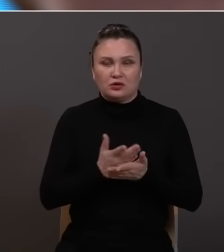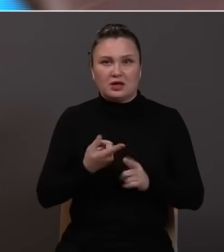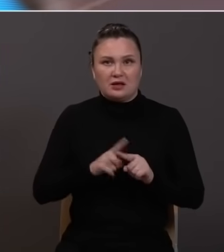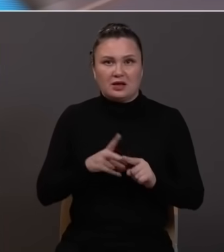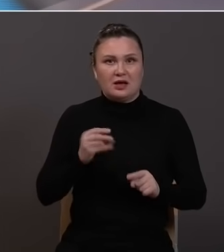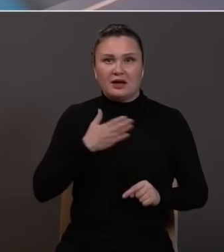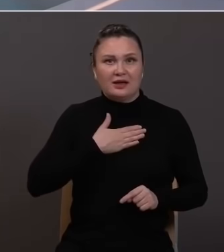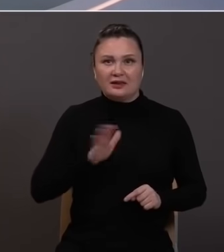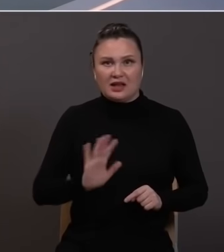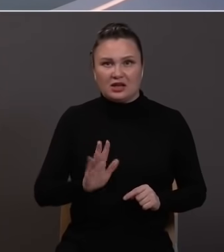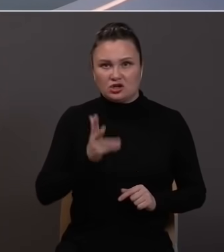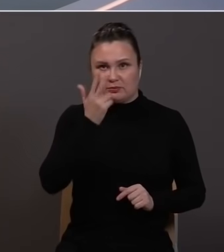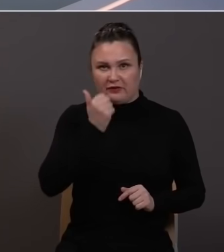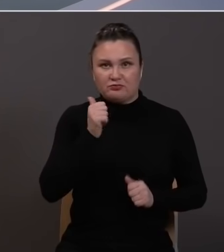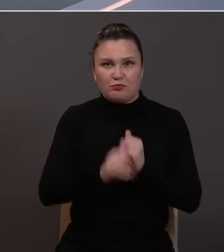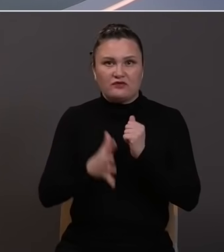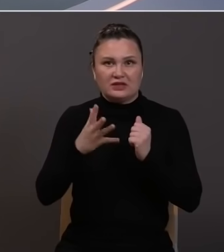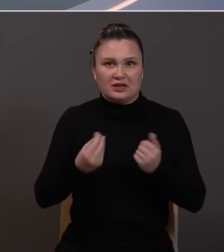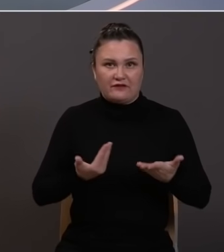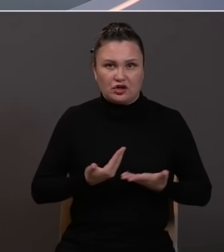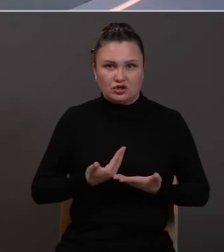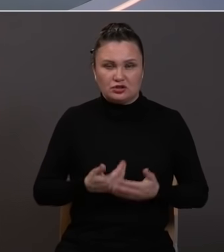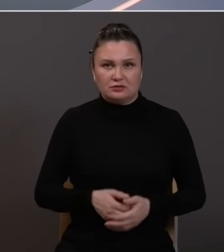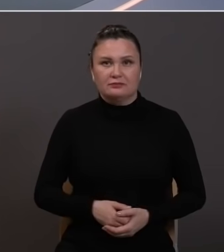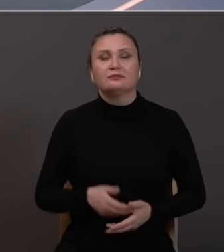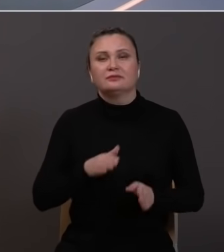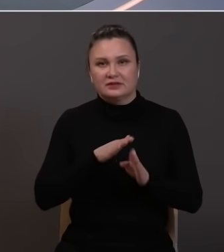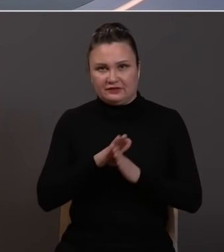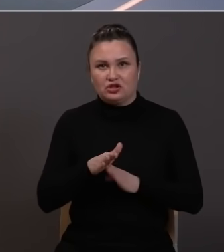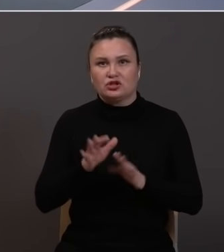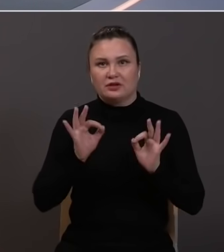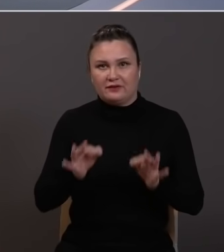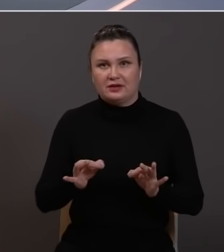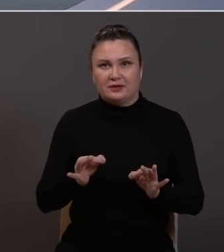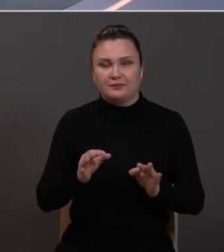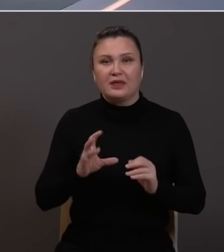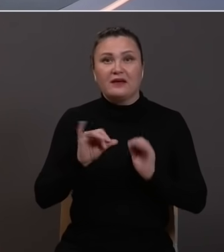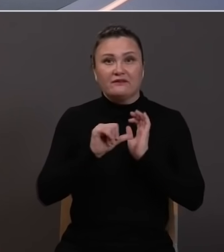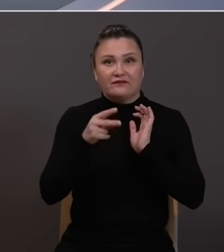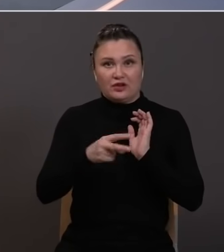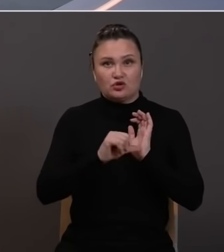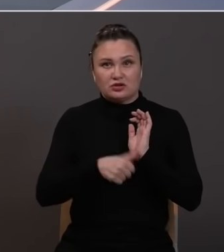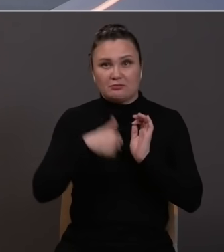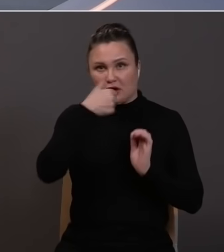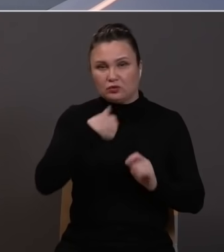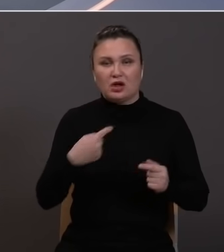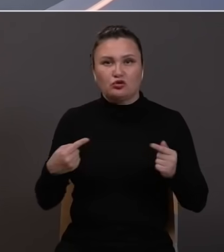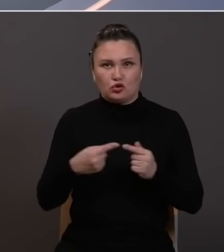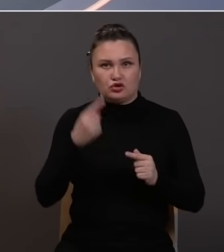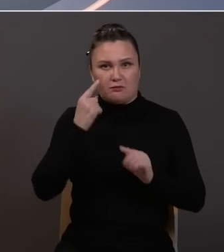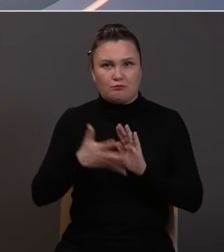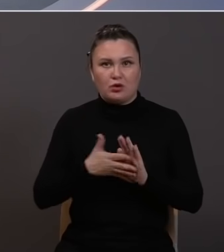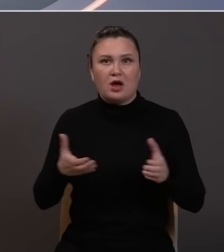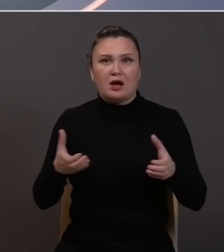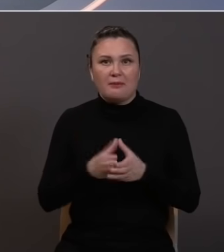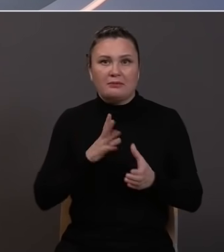это не наша привычная повседневная жизнь. Совершенно верно. Тут, вот опять же, в 2016 году я это четко понял, потому что